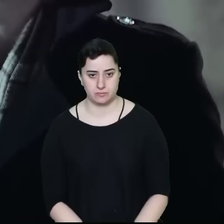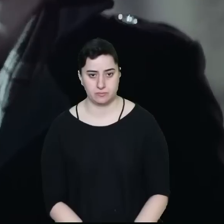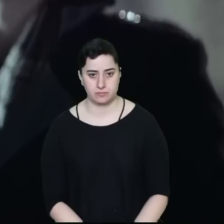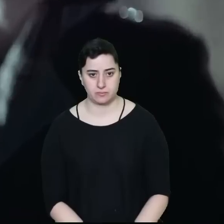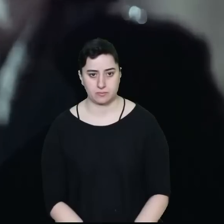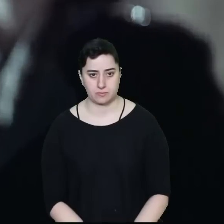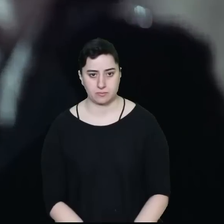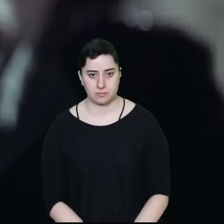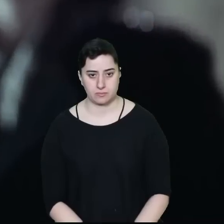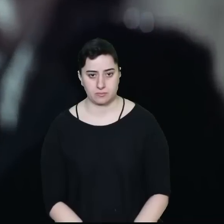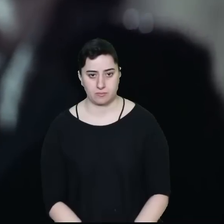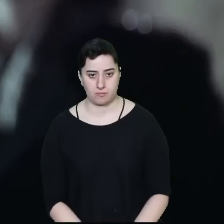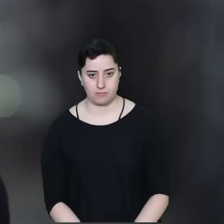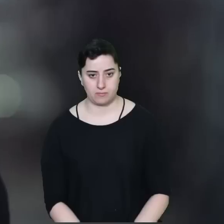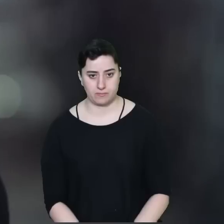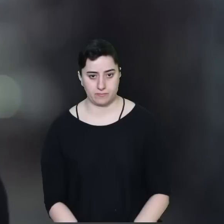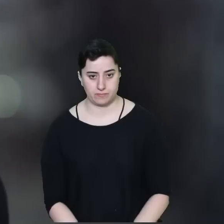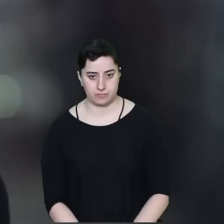Cevat tedirgin Zafer'e döndü.